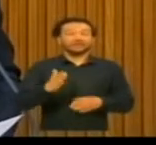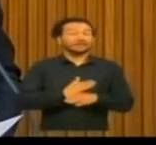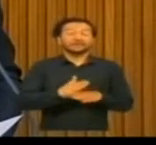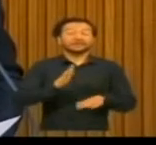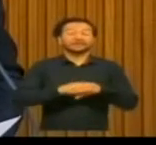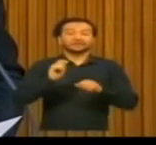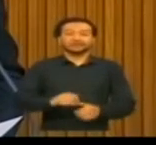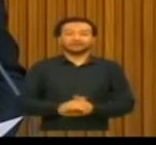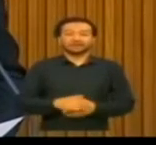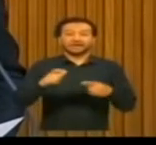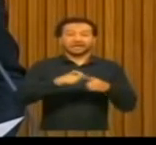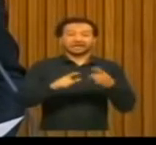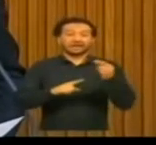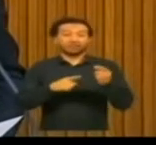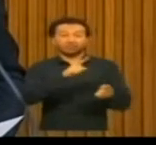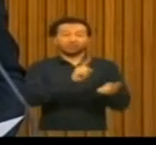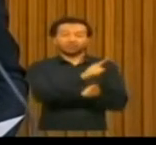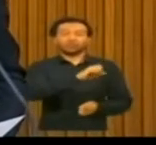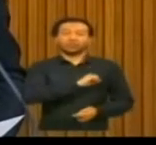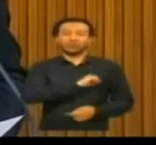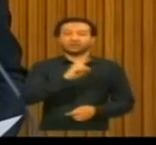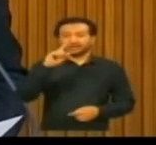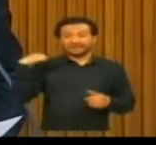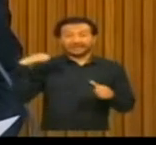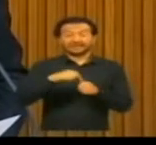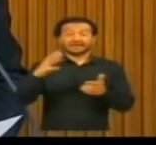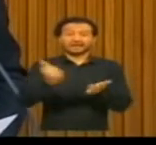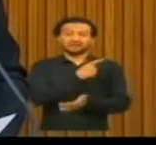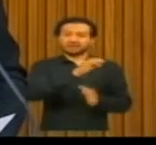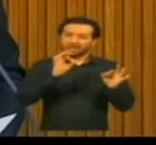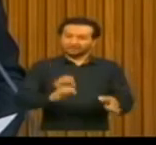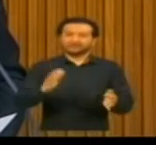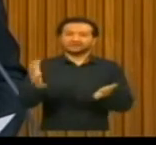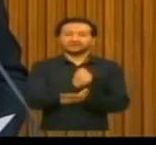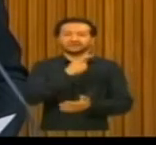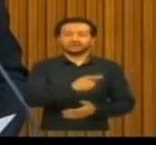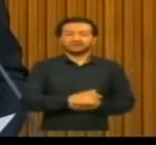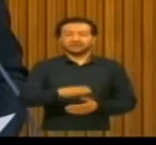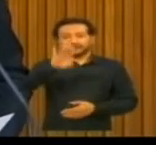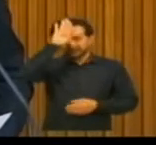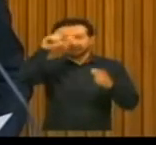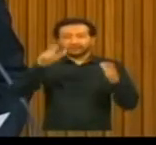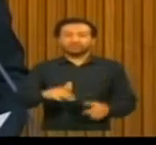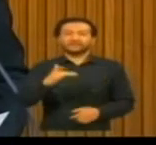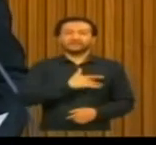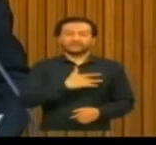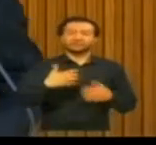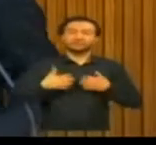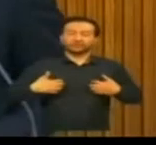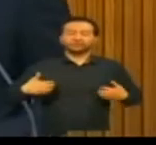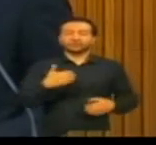yapacaklar? Ekrem İmamoğlu'ndan korkuyorlar. Tekrar seçilecek diyor. Elbette seçilecek. İstanbullunun vicdanına güveniyorum